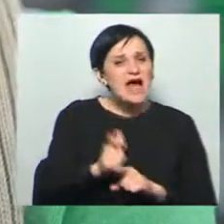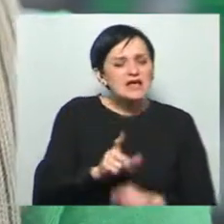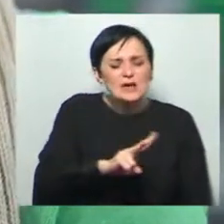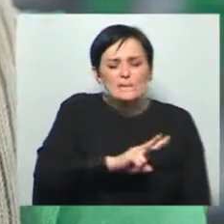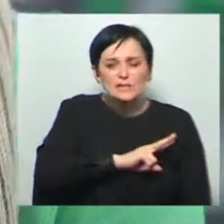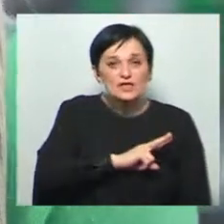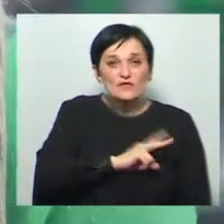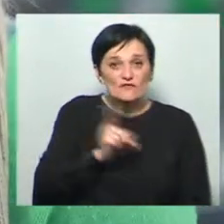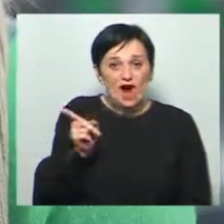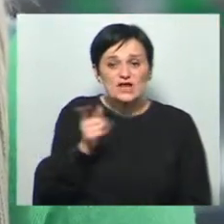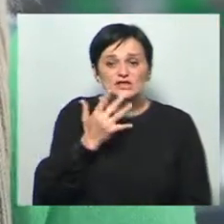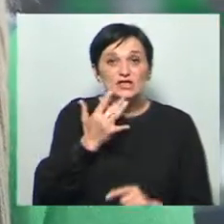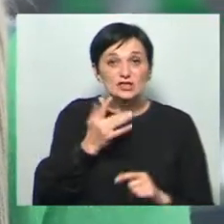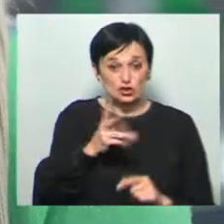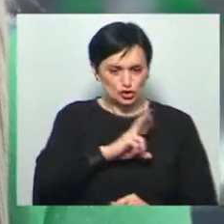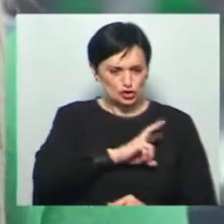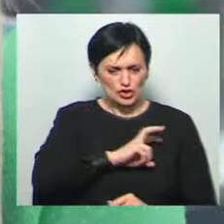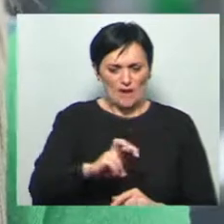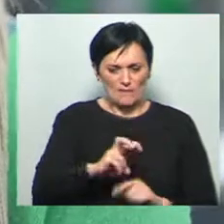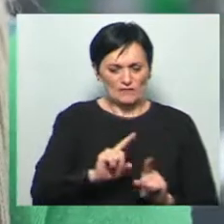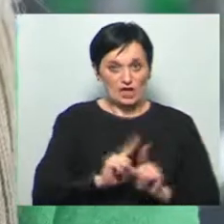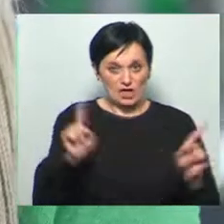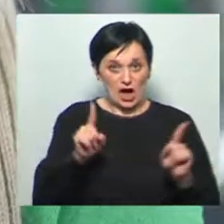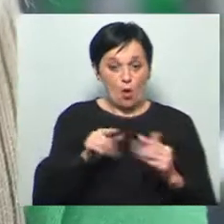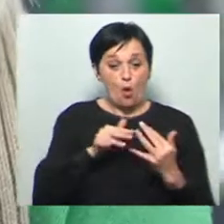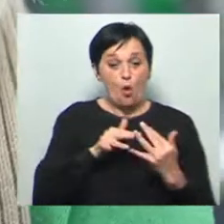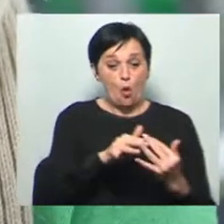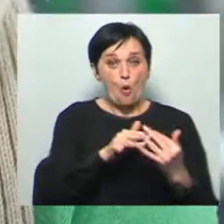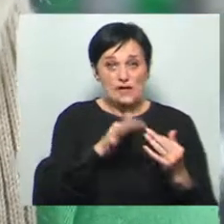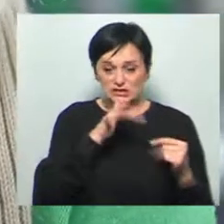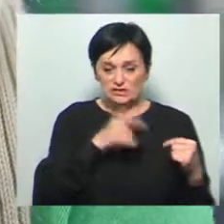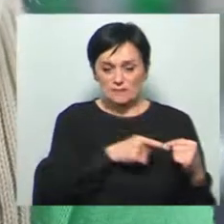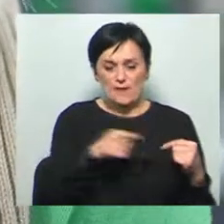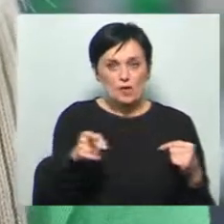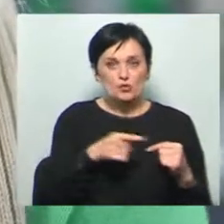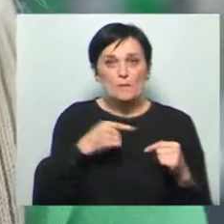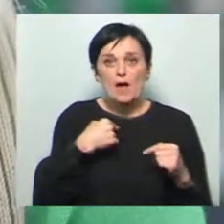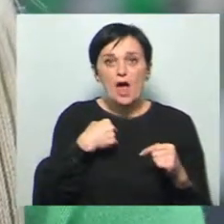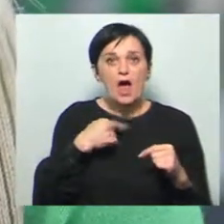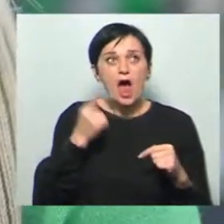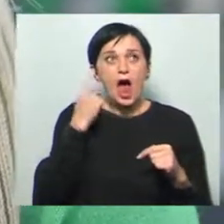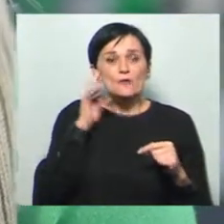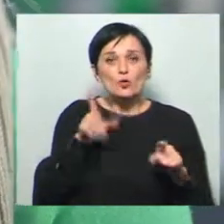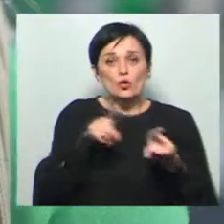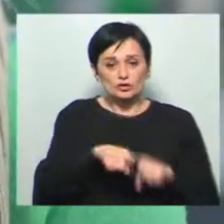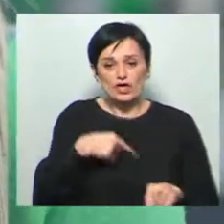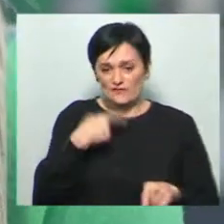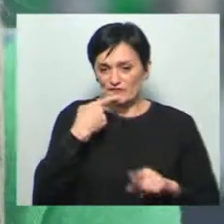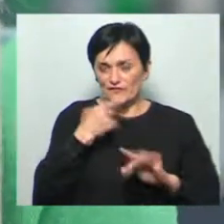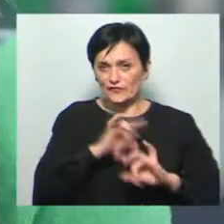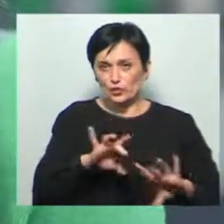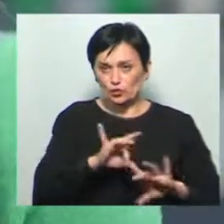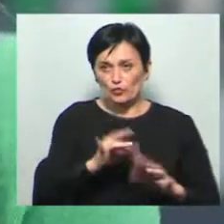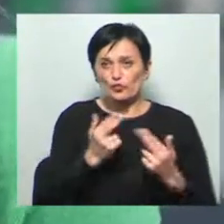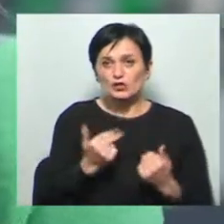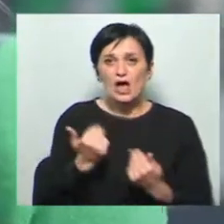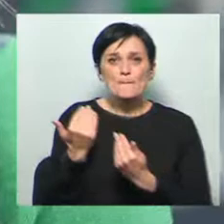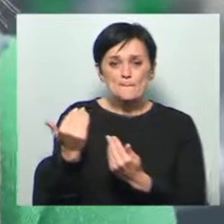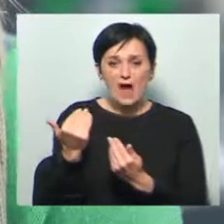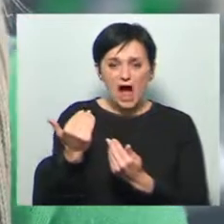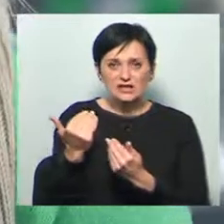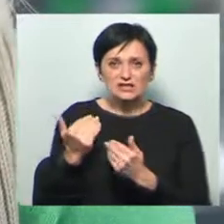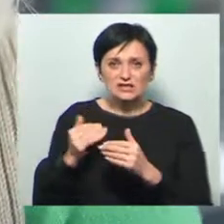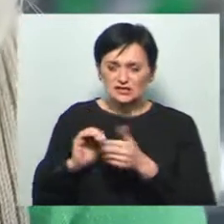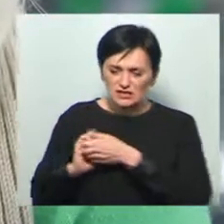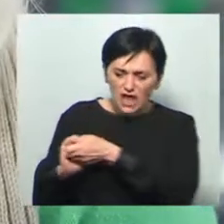ერი, შემიყვარდა განსაკუთრებით ამ ომის პერიოდში. არ მეგონეთ ამას ვიტყოდი, მაგრამ ხო მათი ერთობით,